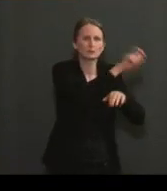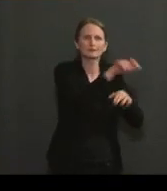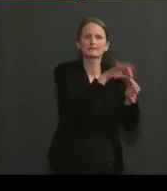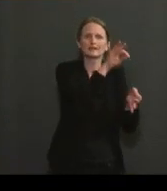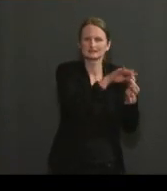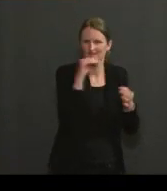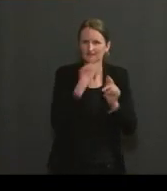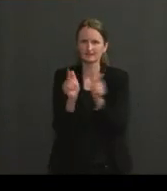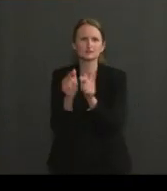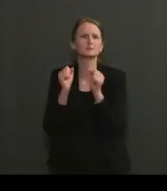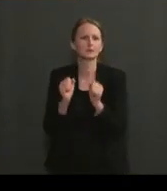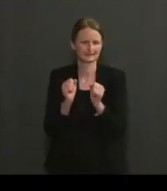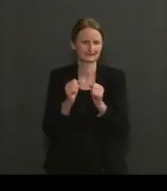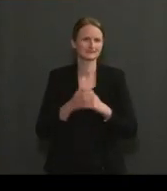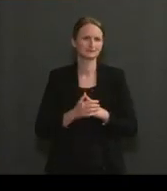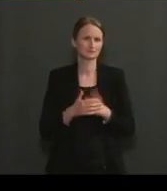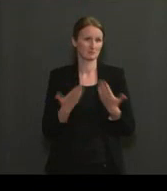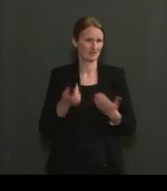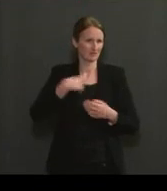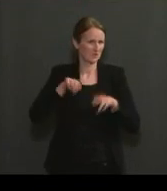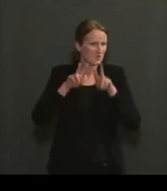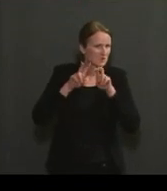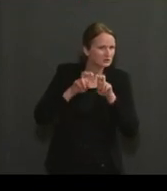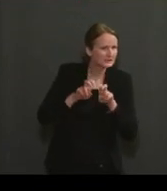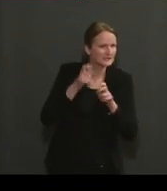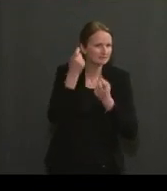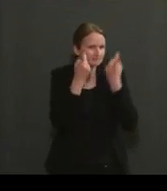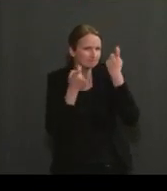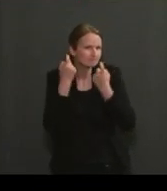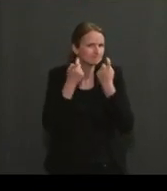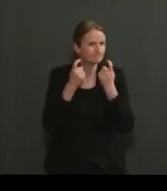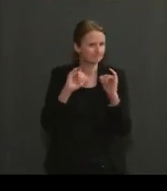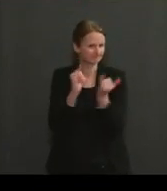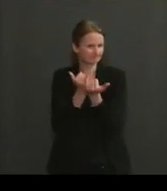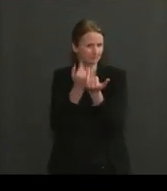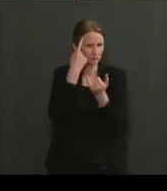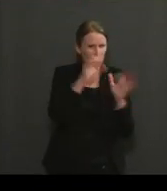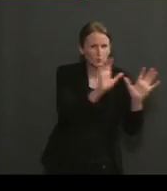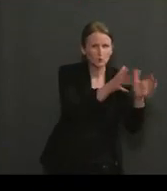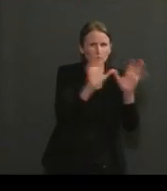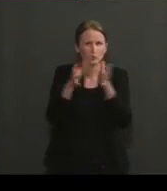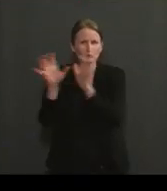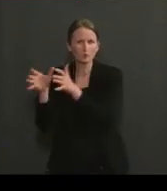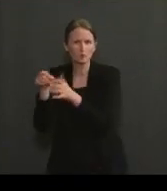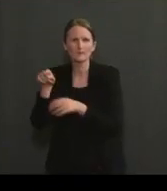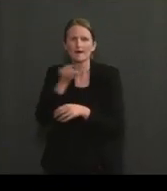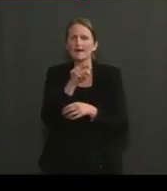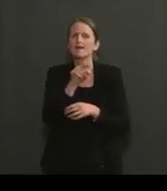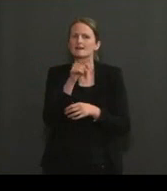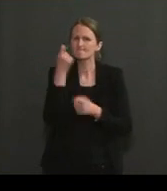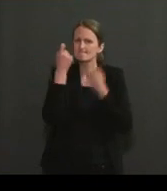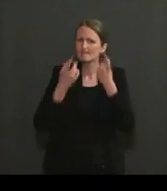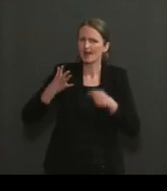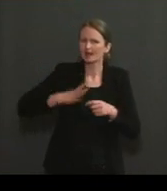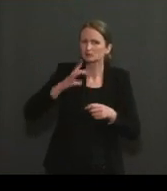cours dans certaines collectivités pour voir si effectivement ceci apporte une plus grande rapidité et donc l'avantage de pouvoir isoler